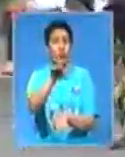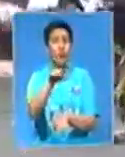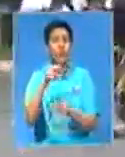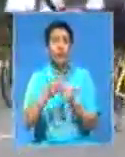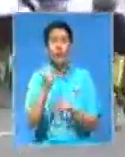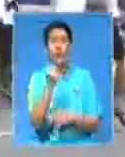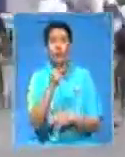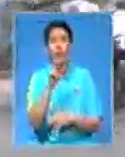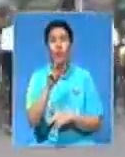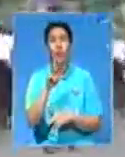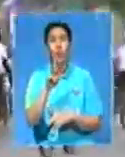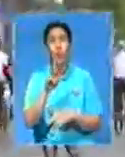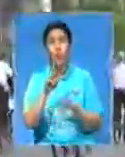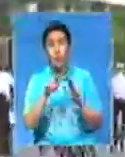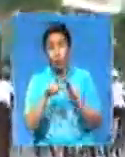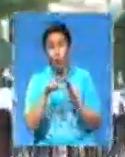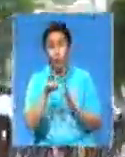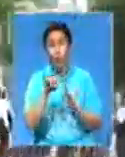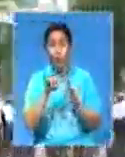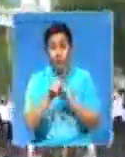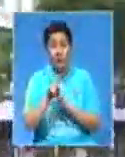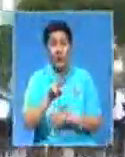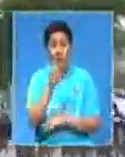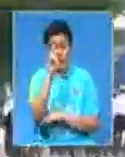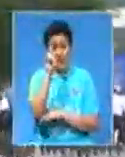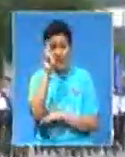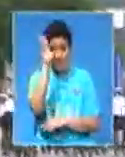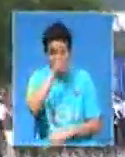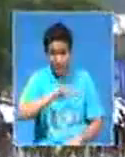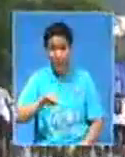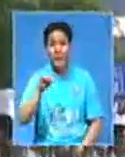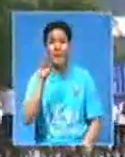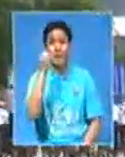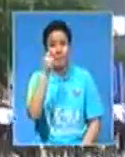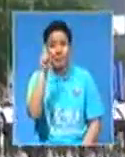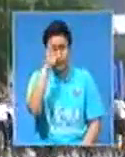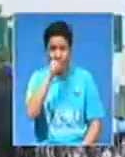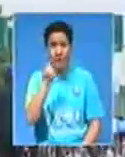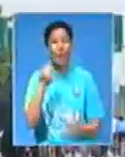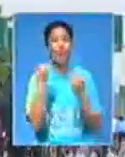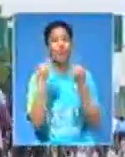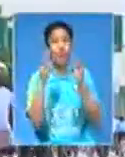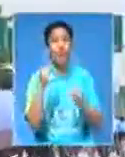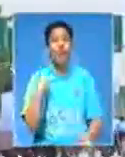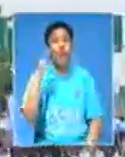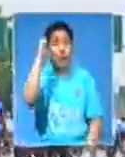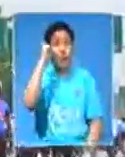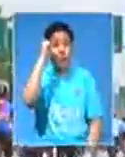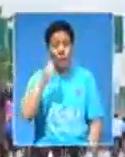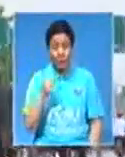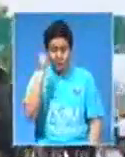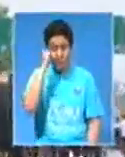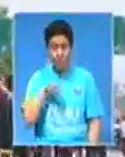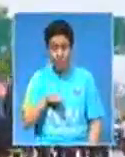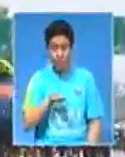วนโทเวนะครับฟรีระหว่างเวลา 12:00 น.ถึง 23:00 น.และขสมก.ก็ได้มีการปรับเปลี่ยนเส้นทาง